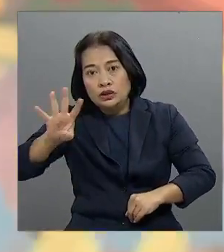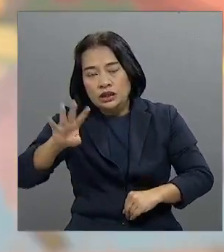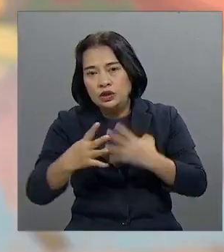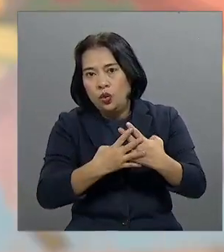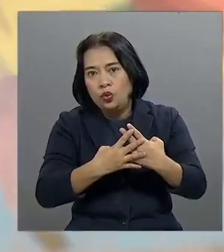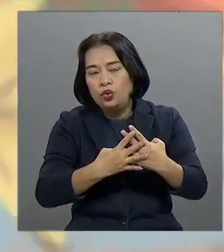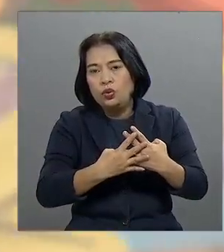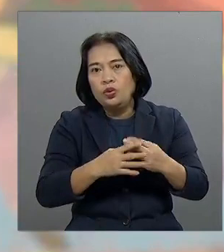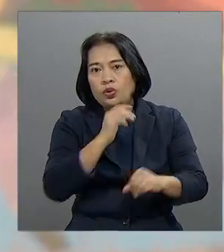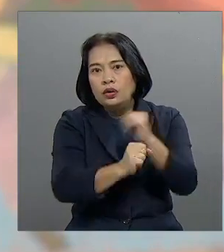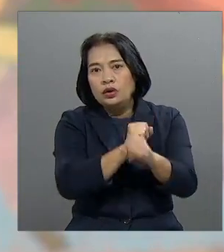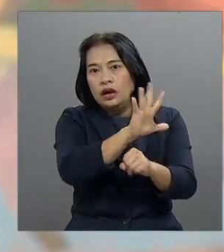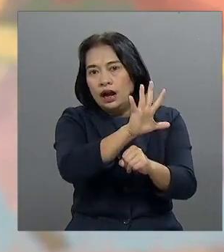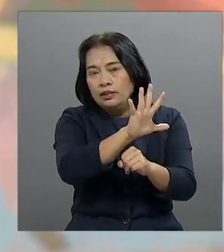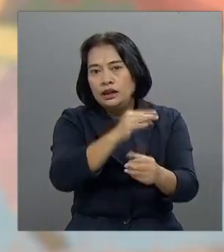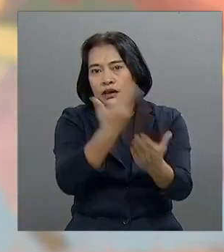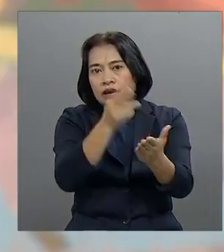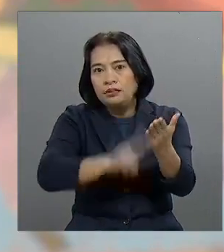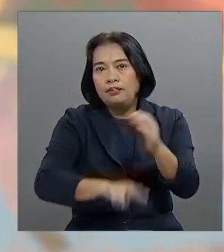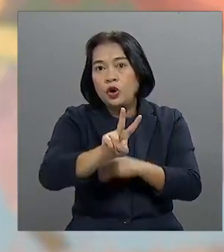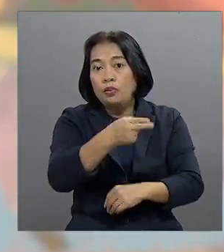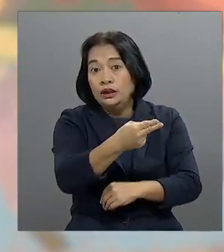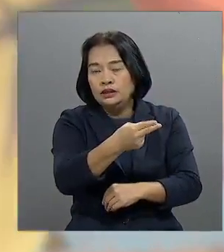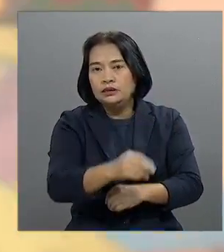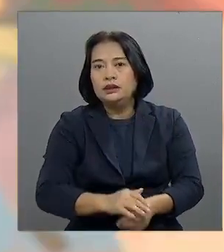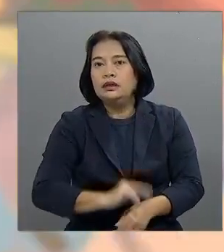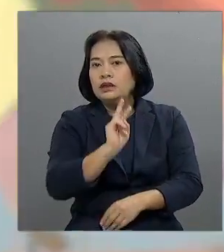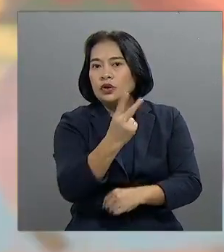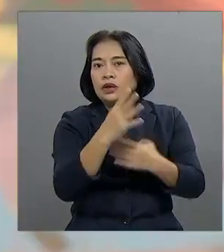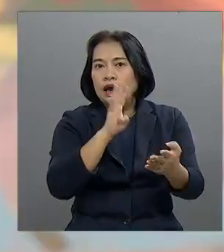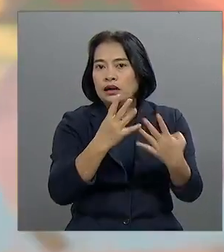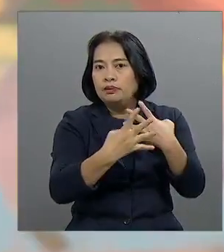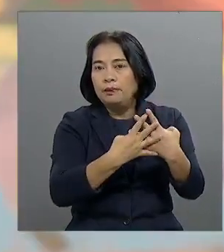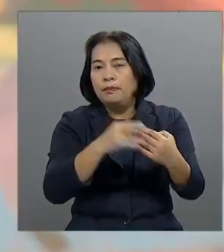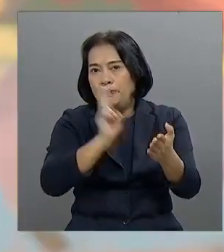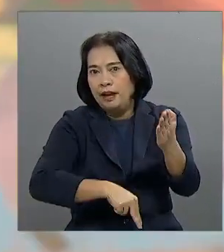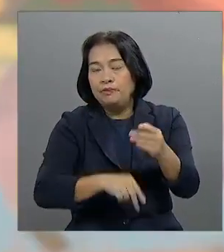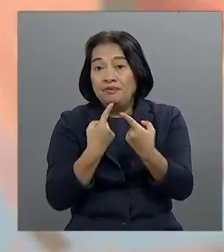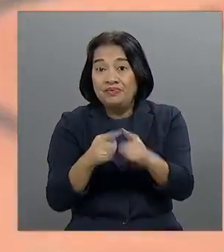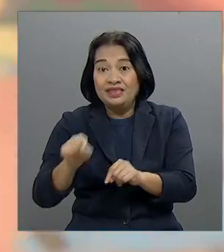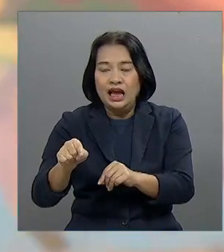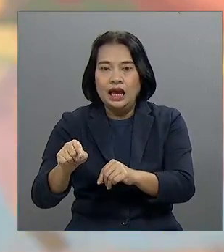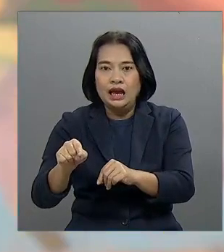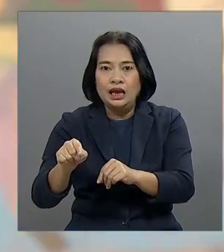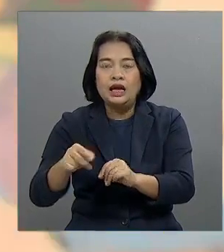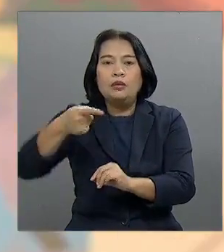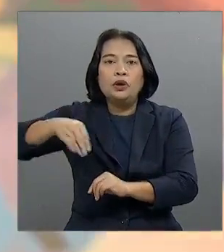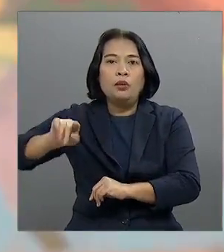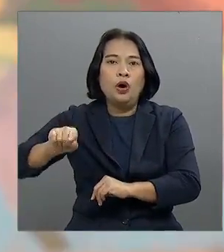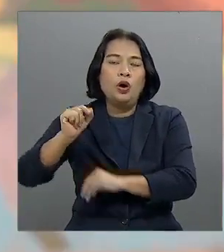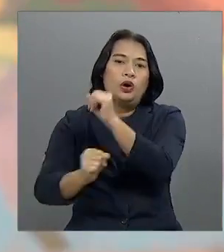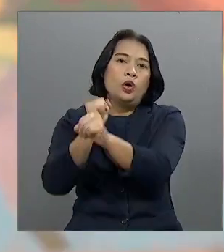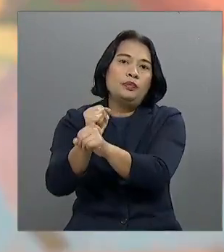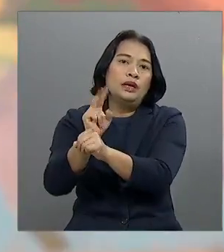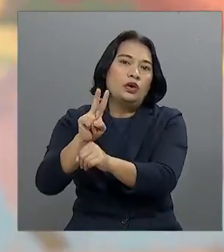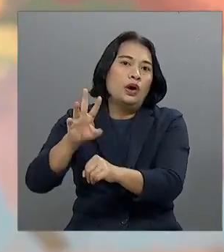ปีหรอปรับไม่เกิน 20,000 บาทหรอทั้งจำทั้งปรับแต่พระชบัหยต อุทยาณหายชาิ พุทธศักราฏ II,562